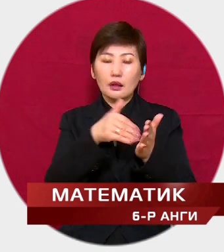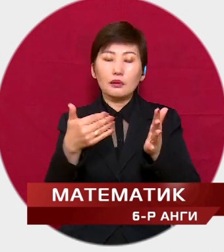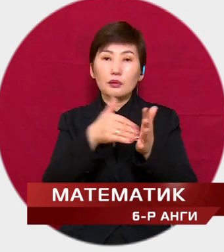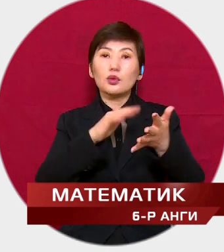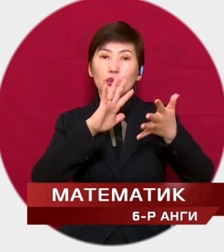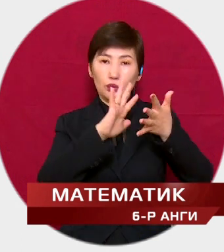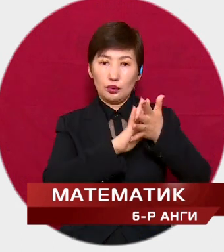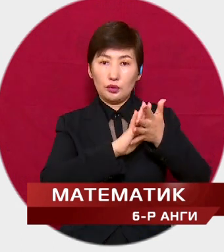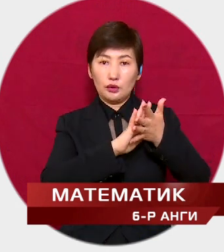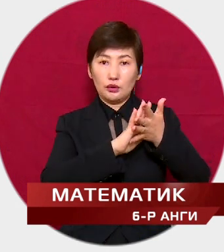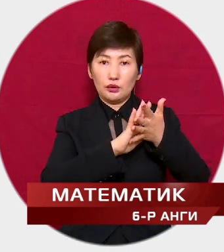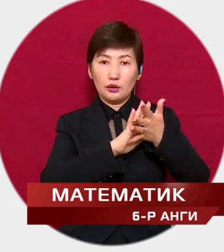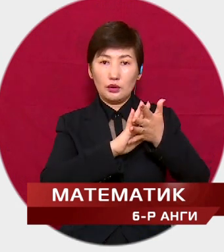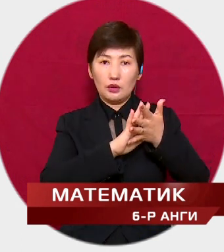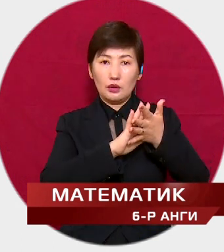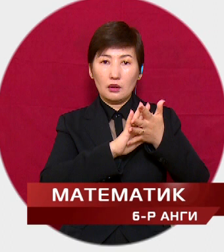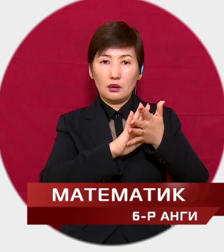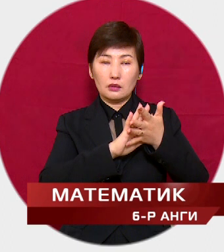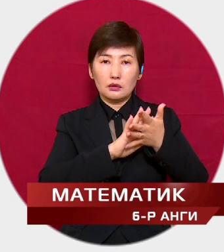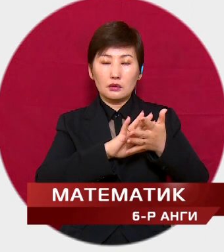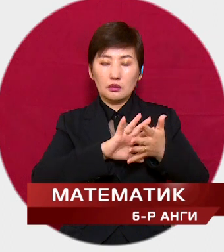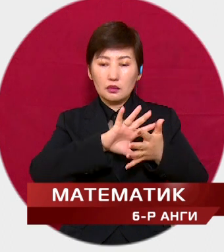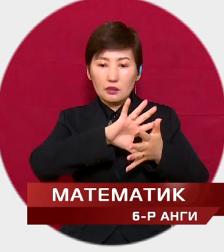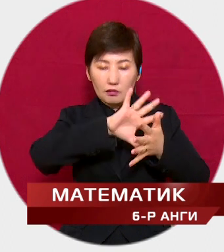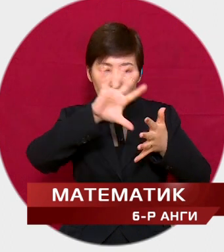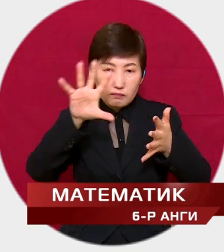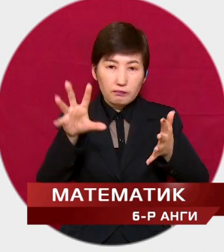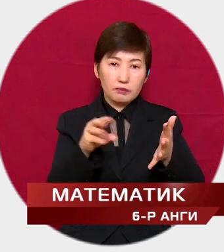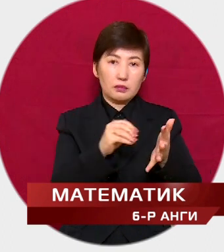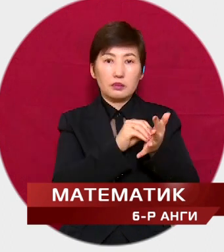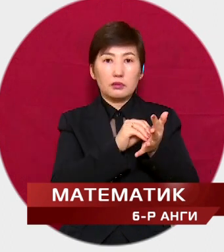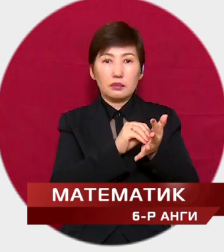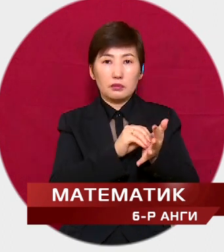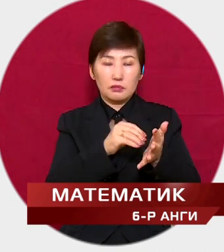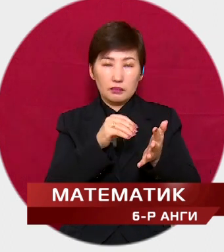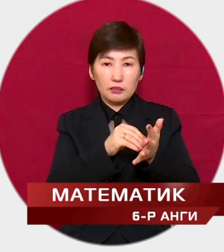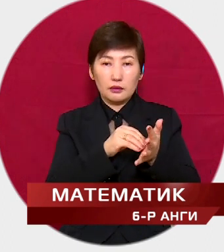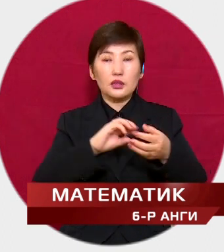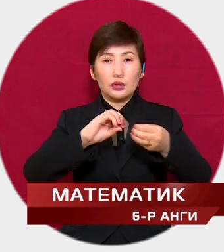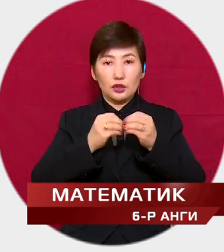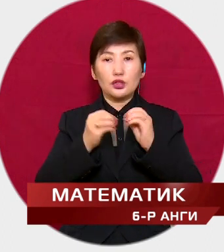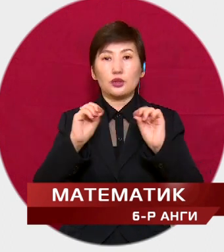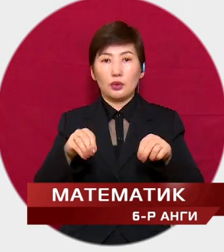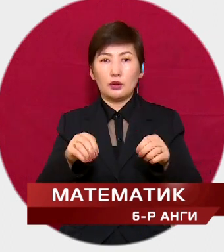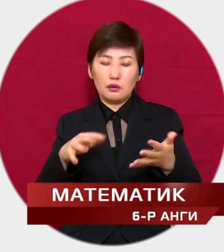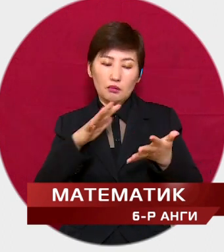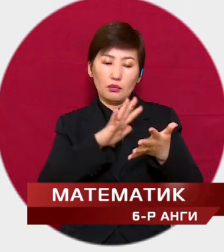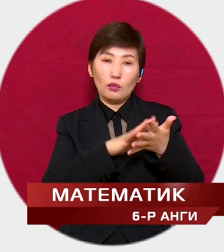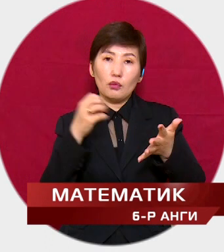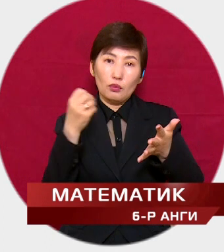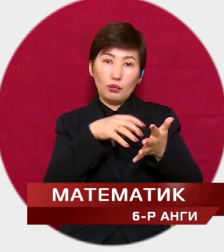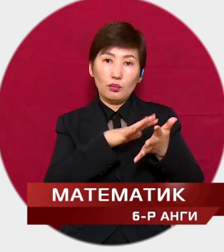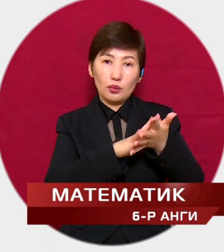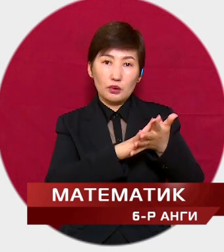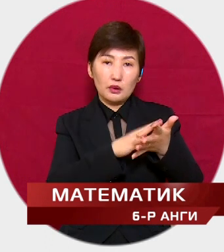нэр гүйцээж бас хийж болох юм байна. Өөрөөр хэлбэл бүртгэл нь өгдсөн тохиолдолд